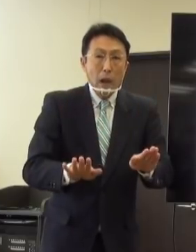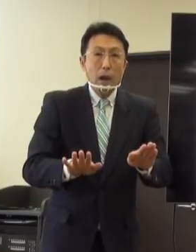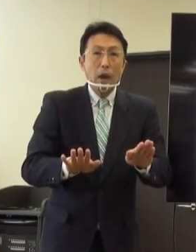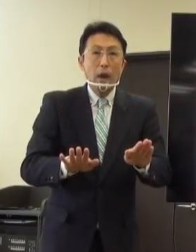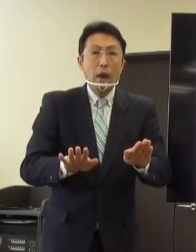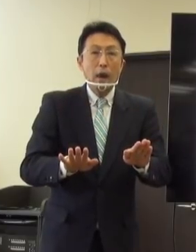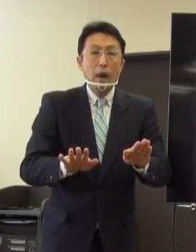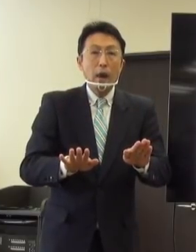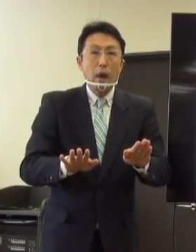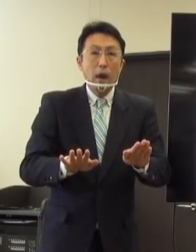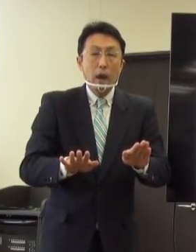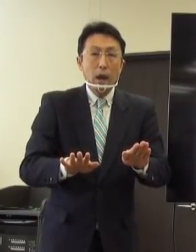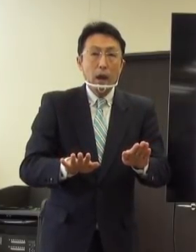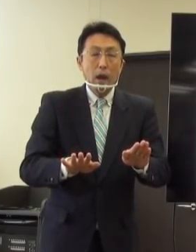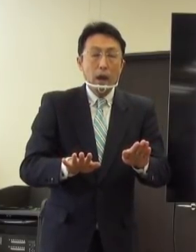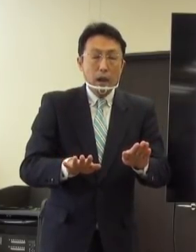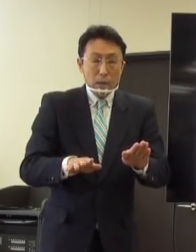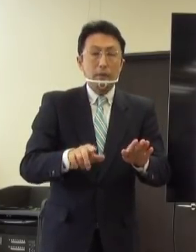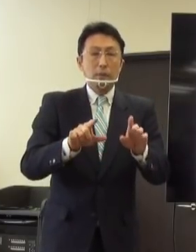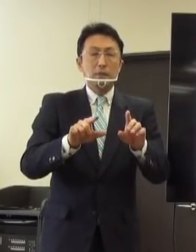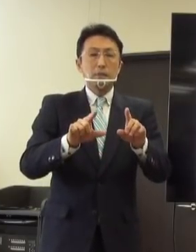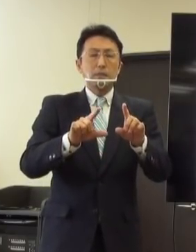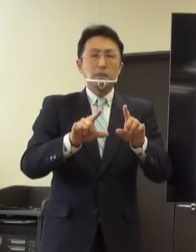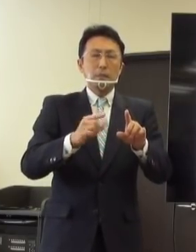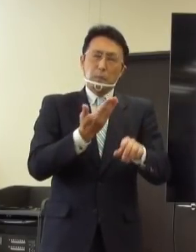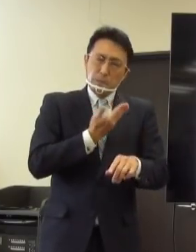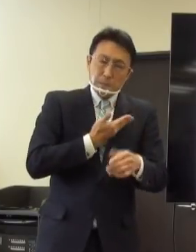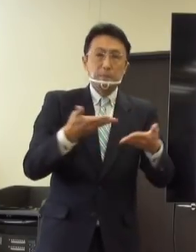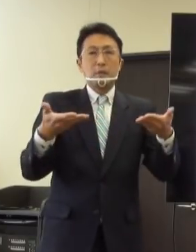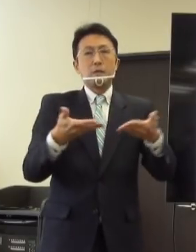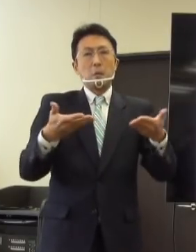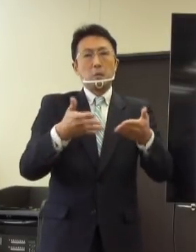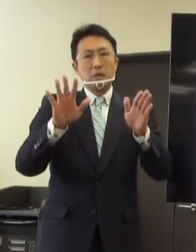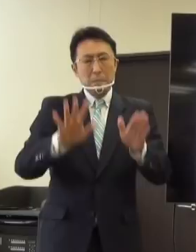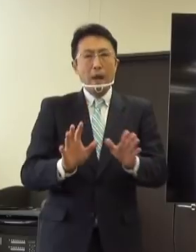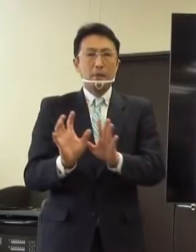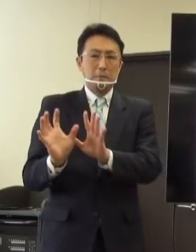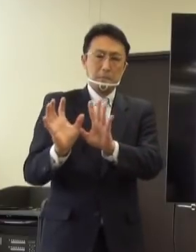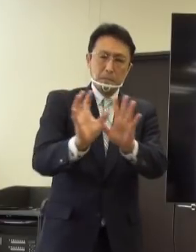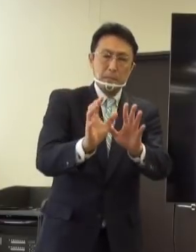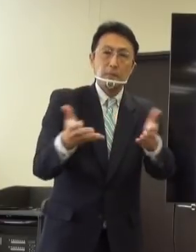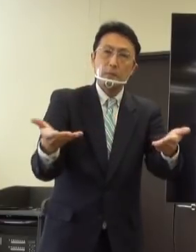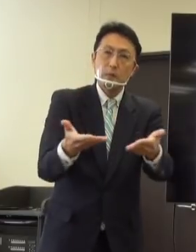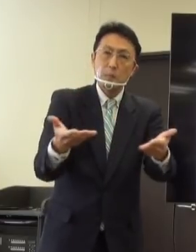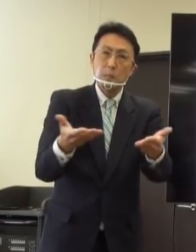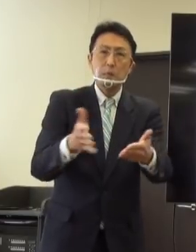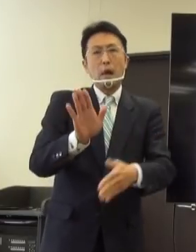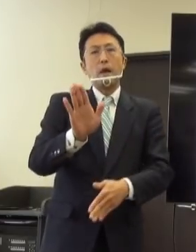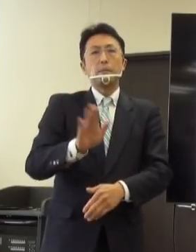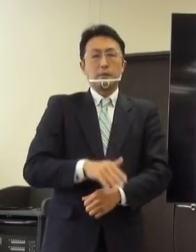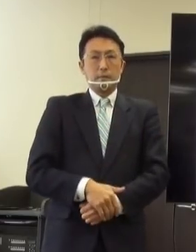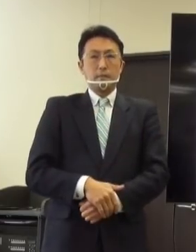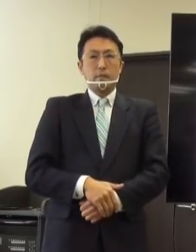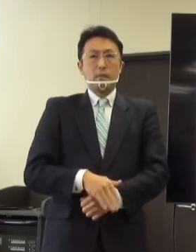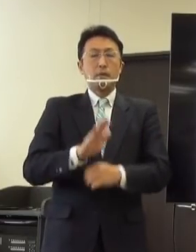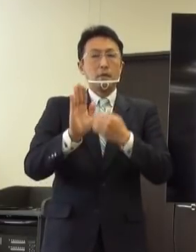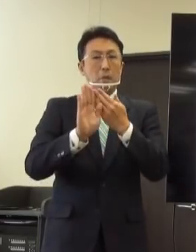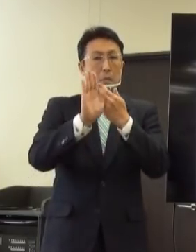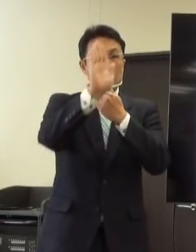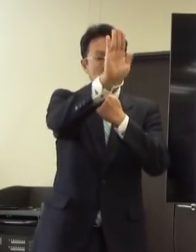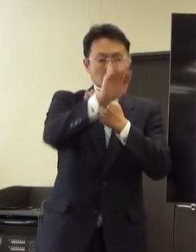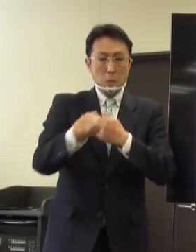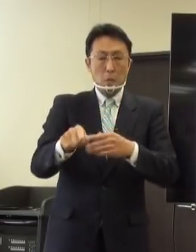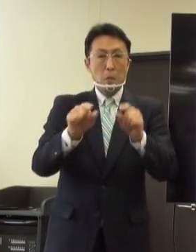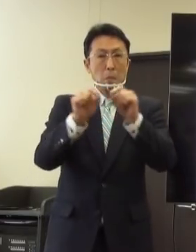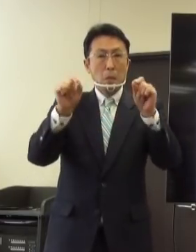う対応、いわゆる通常の業務につかざるを得ない状況になっております。で、今後どういう形でこれを継